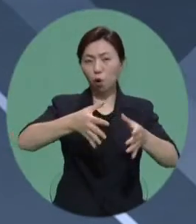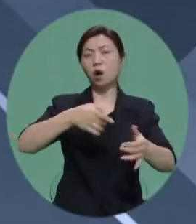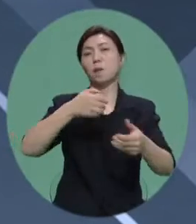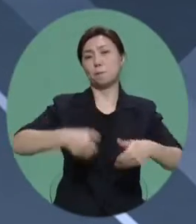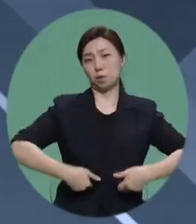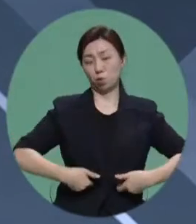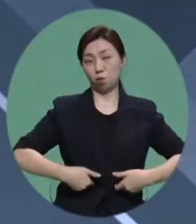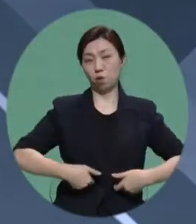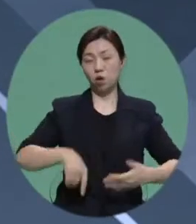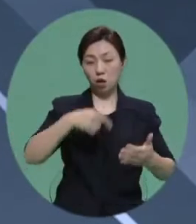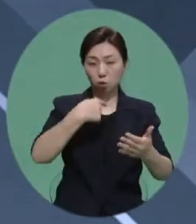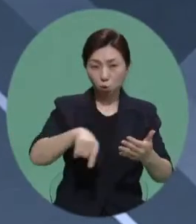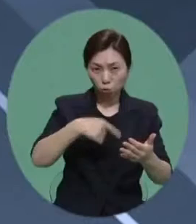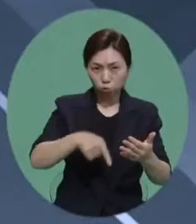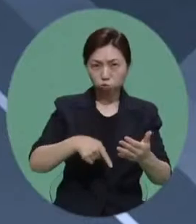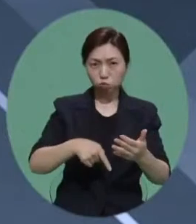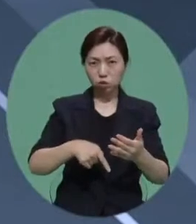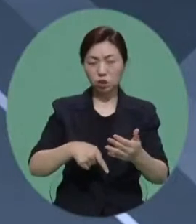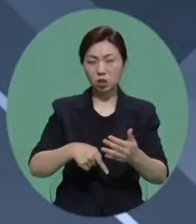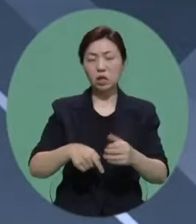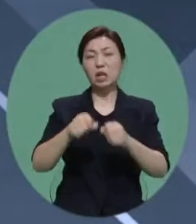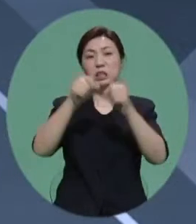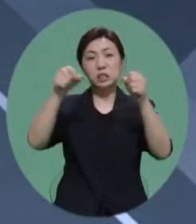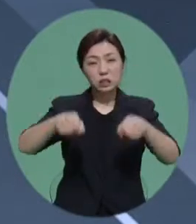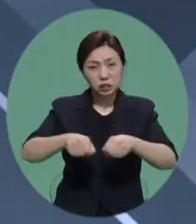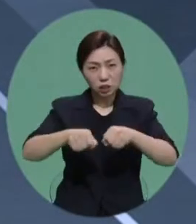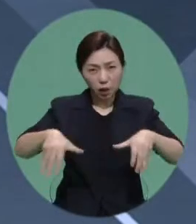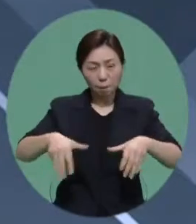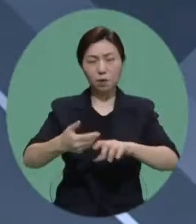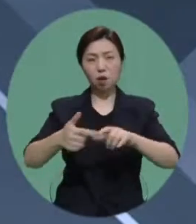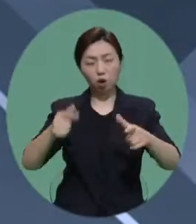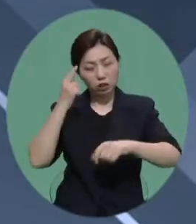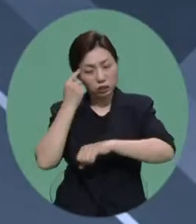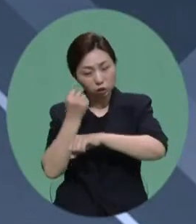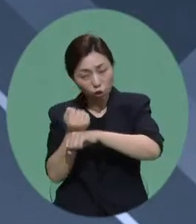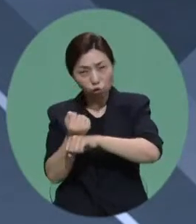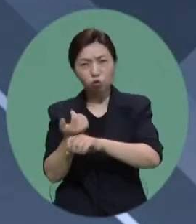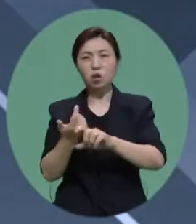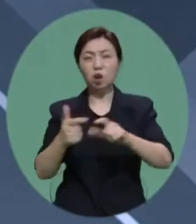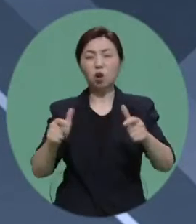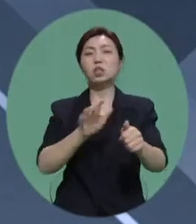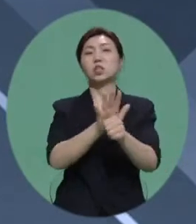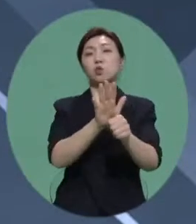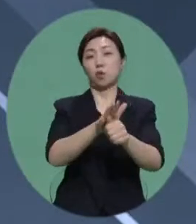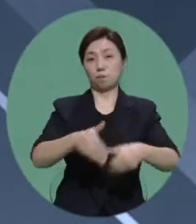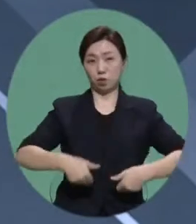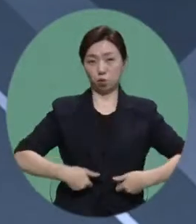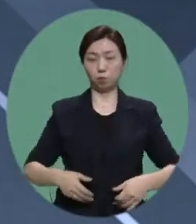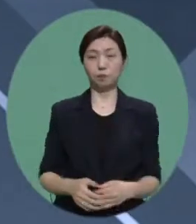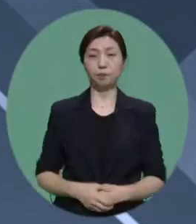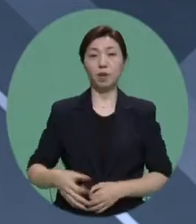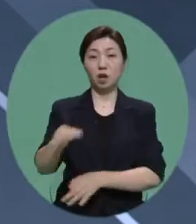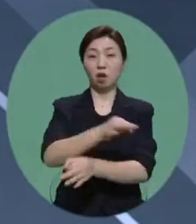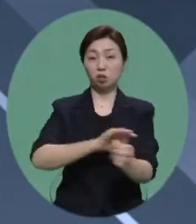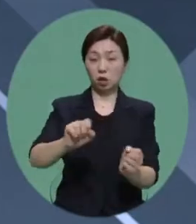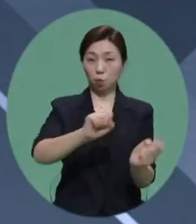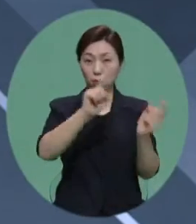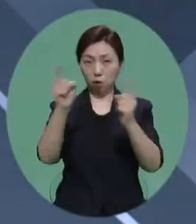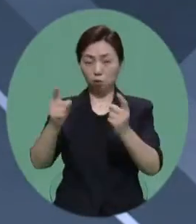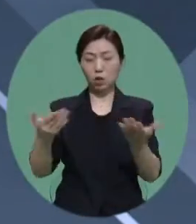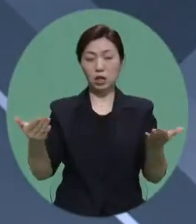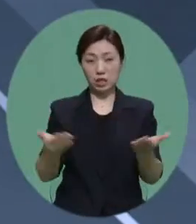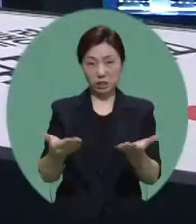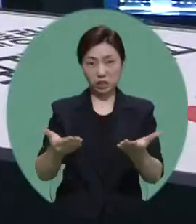과학 기술에 대한 2 자들이 꼭 필요하다 이 말씀을 드립니다 저는 경제성장 회복을 통해서 일자리 300만개